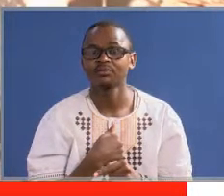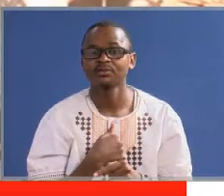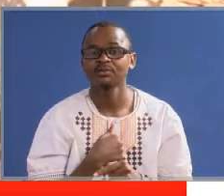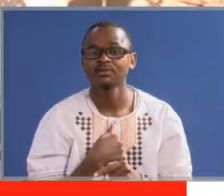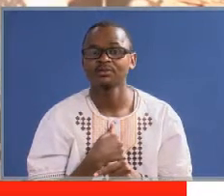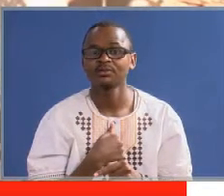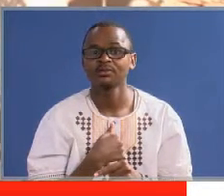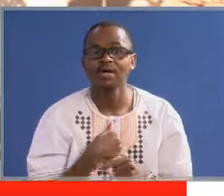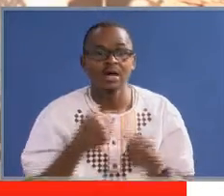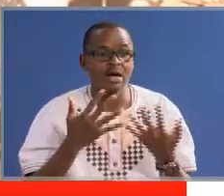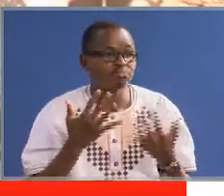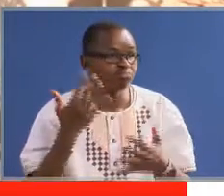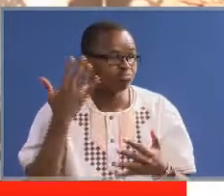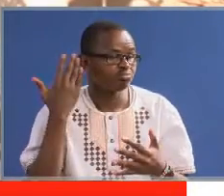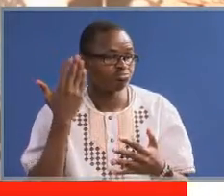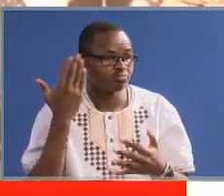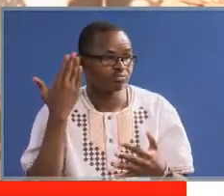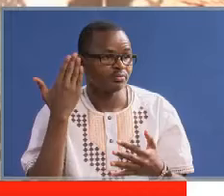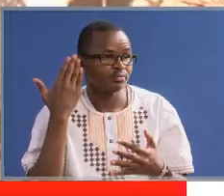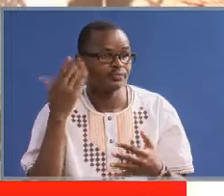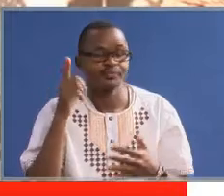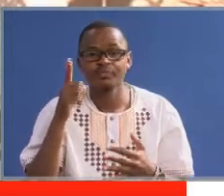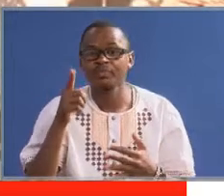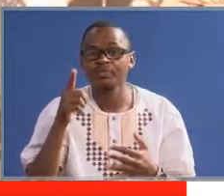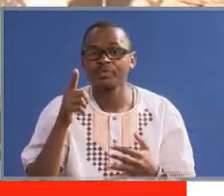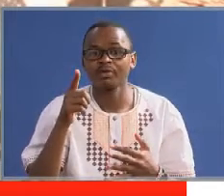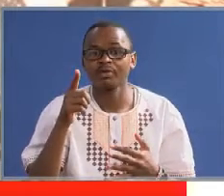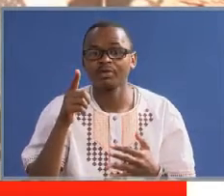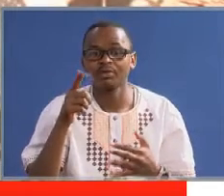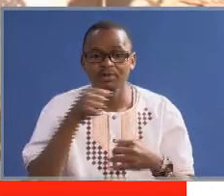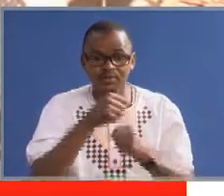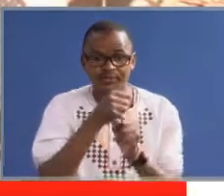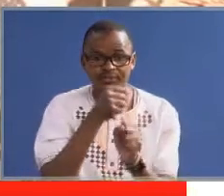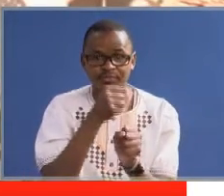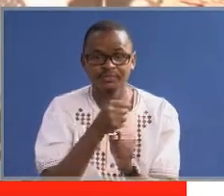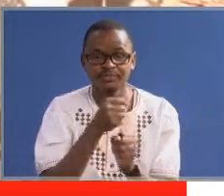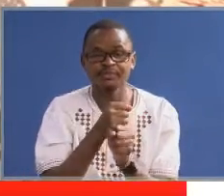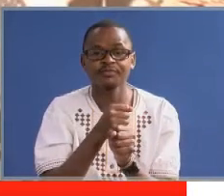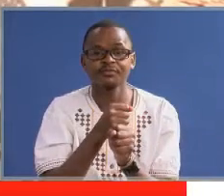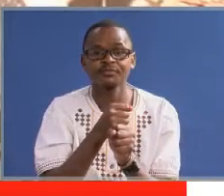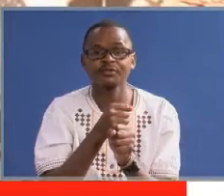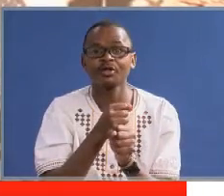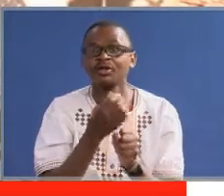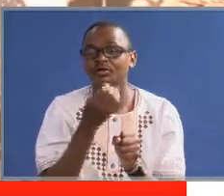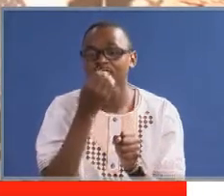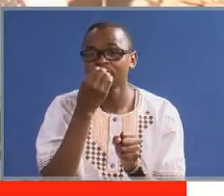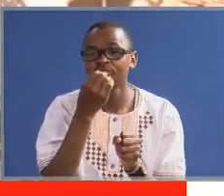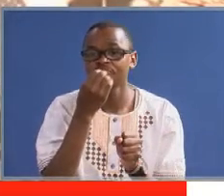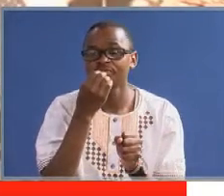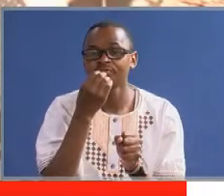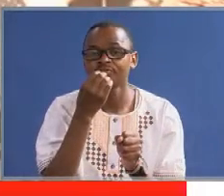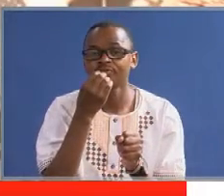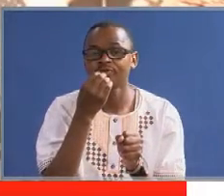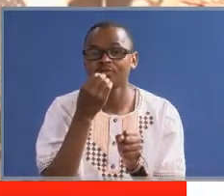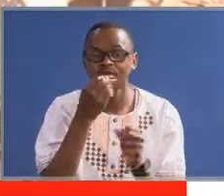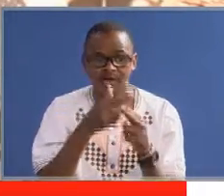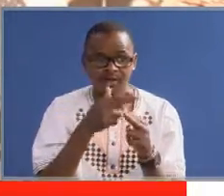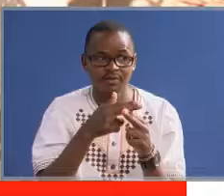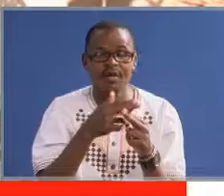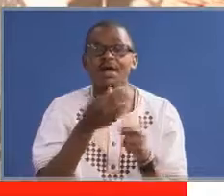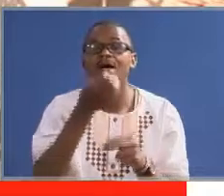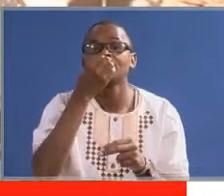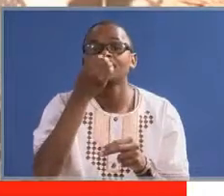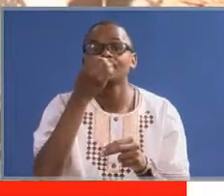Na bile samani, hiyo muti ikifanyika hivyo mfue kikula, tulikuwa wanaite